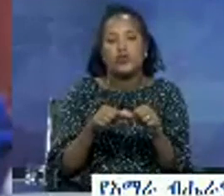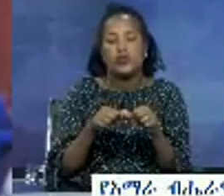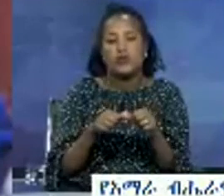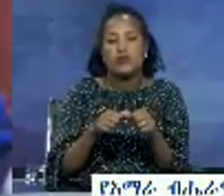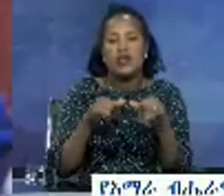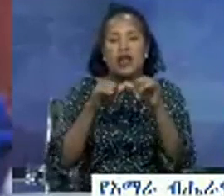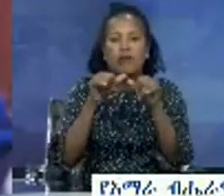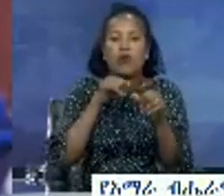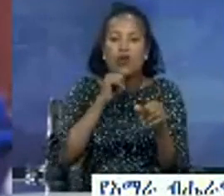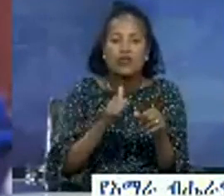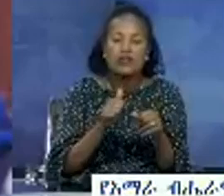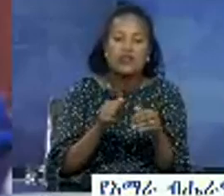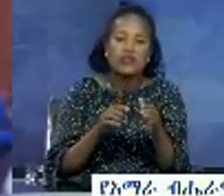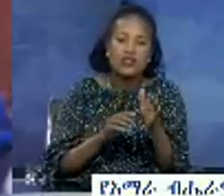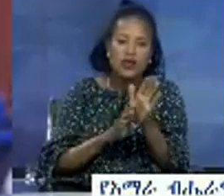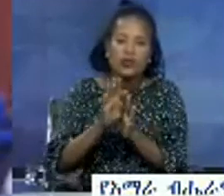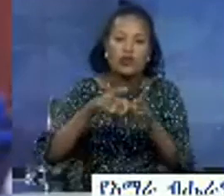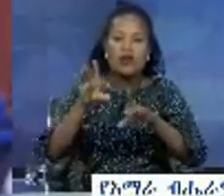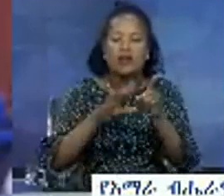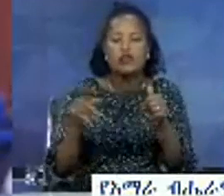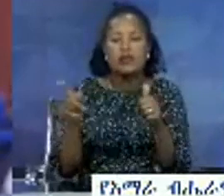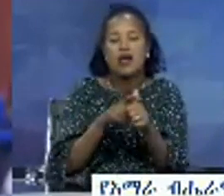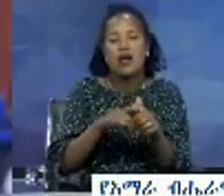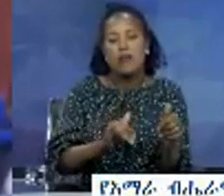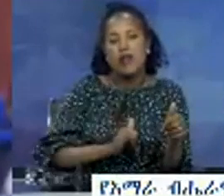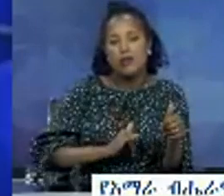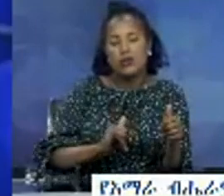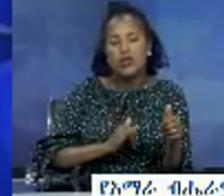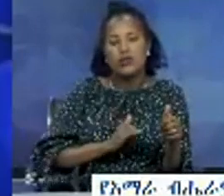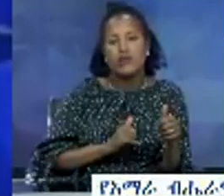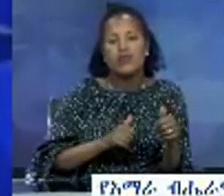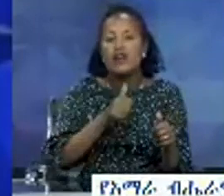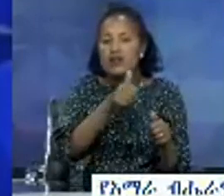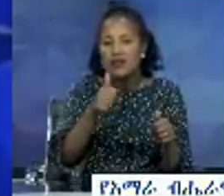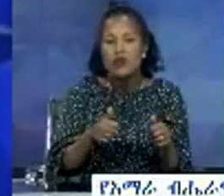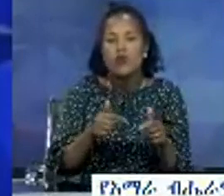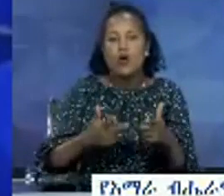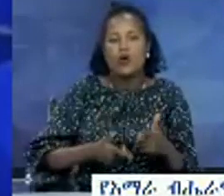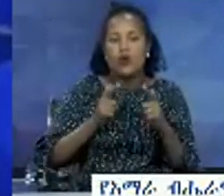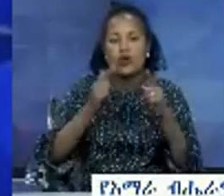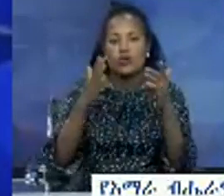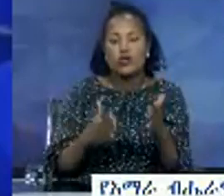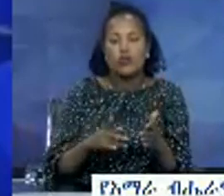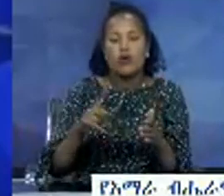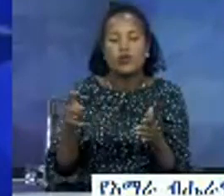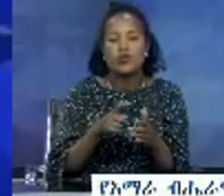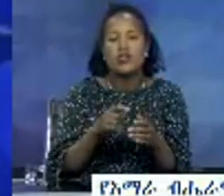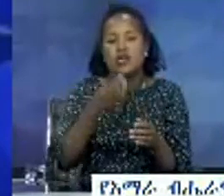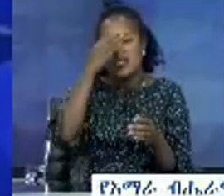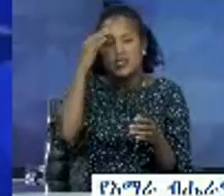ያለማቋረጥ እንዲያበቡ በማድረግ ሂደት የመጀመሪያ ባለቤቶቻቸው እናንተው ነዋሪዎቻቸው መሆናችሁን